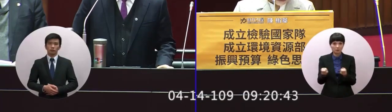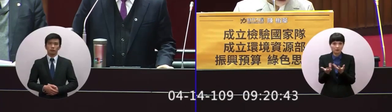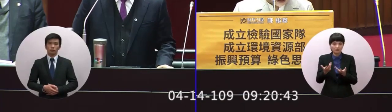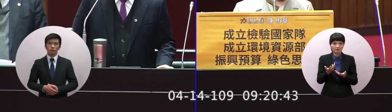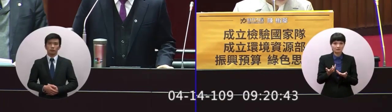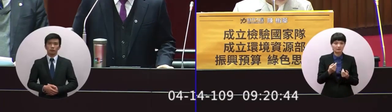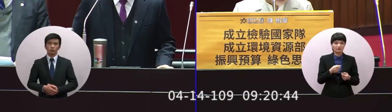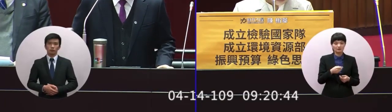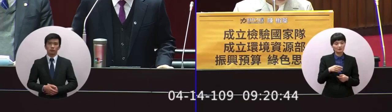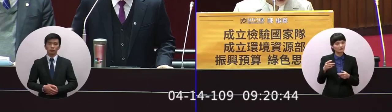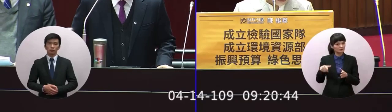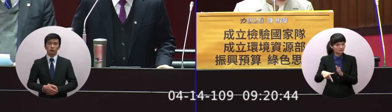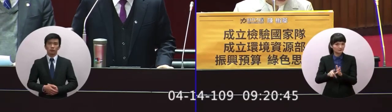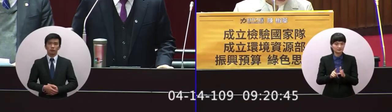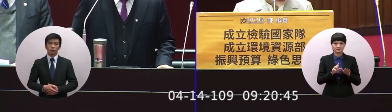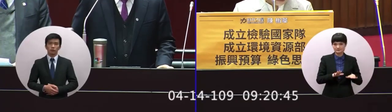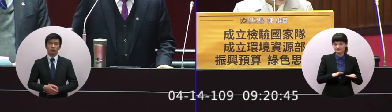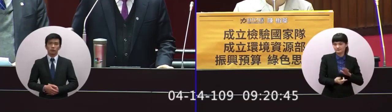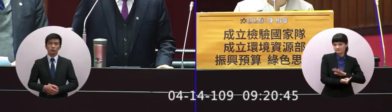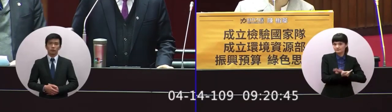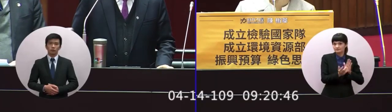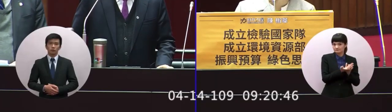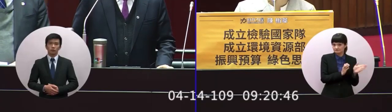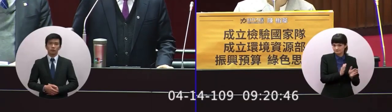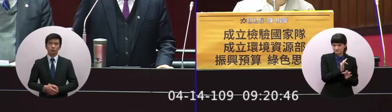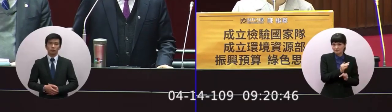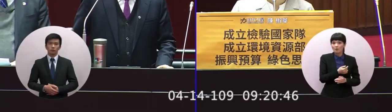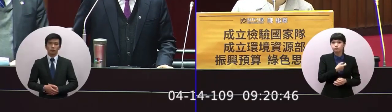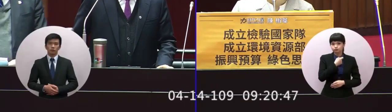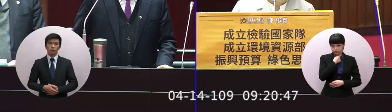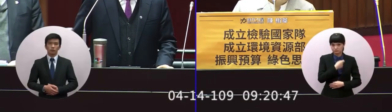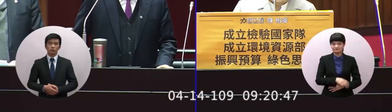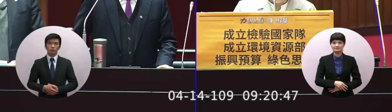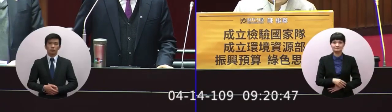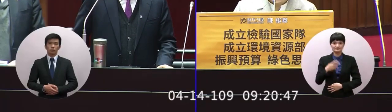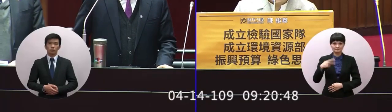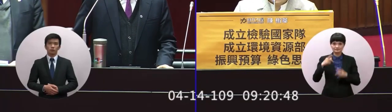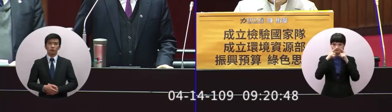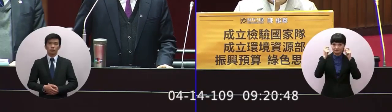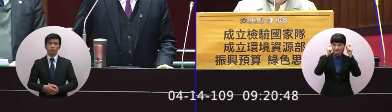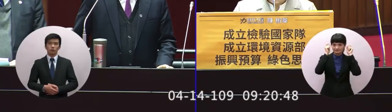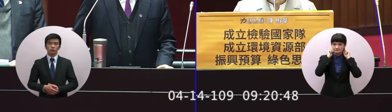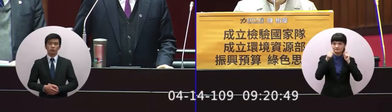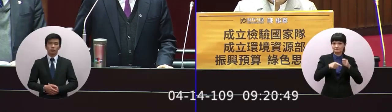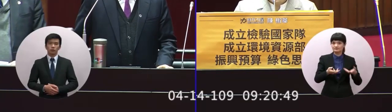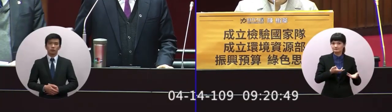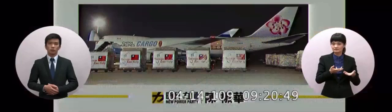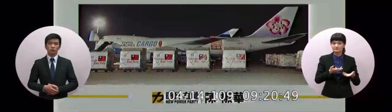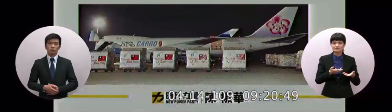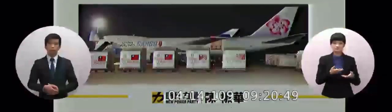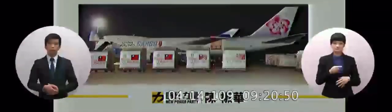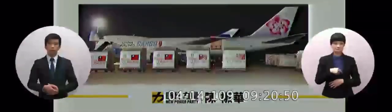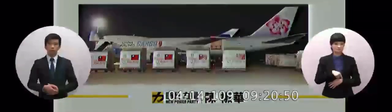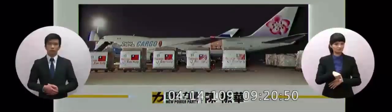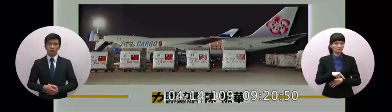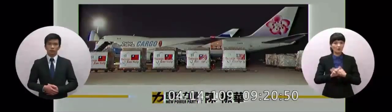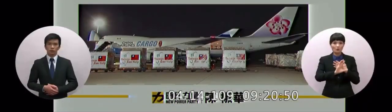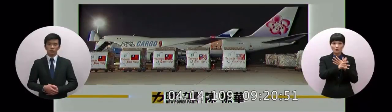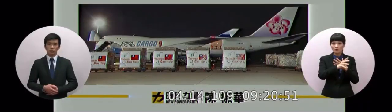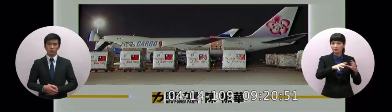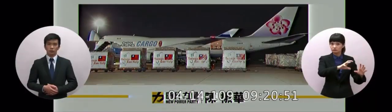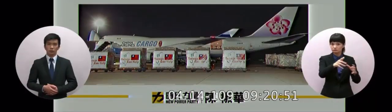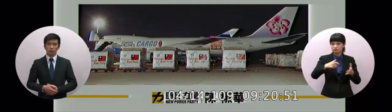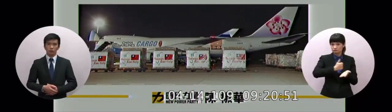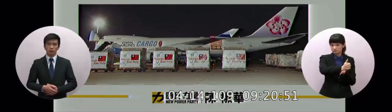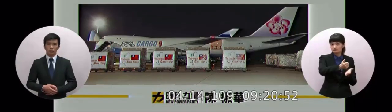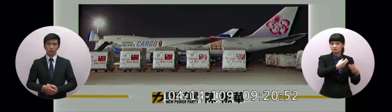好，那再来就是有关口罩哈，我们也看到政府有支援其他国家哈，但是就是因为我